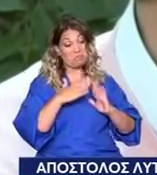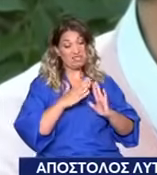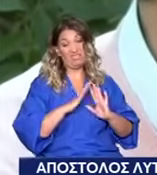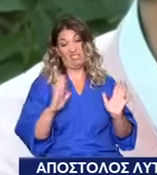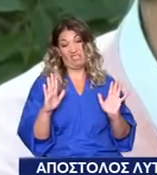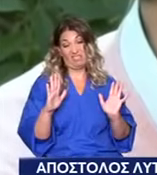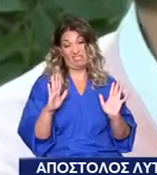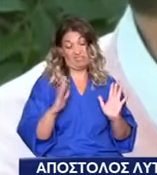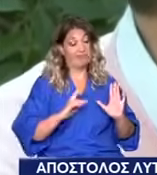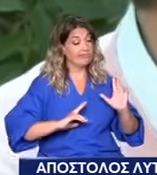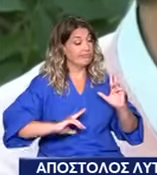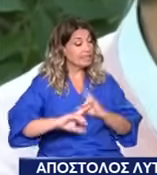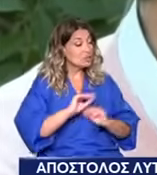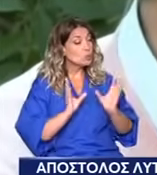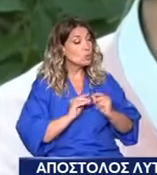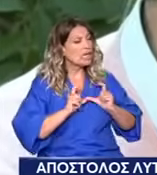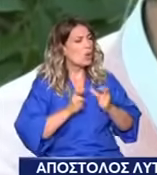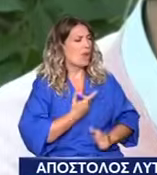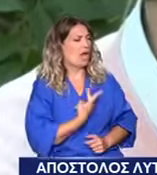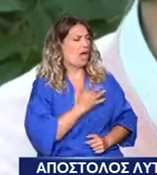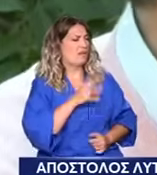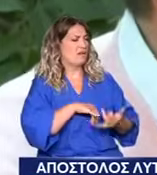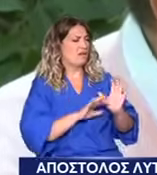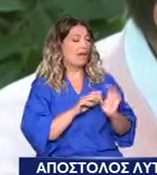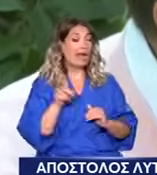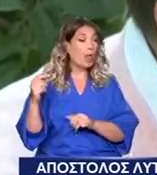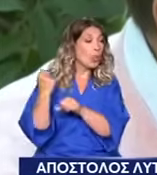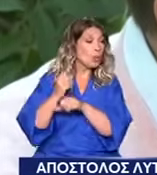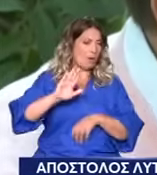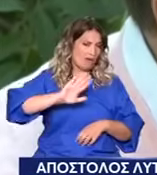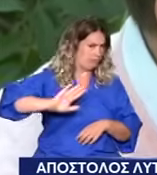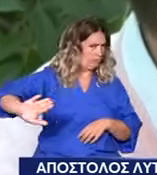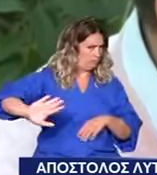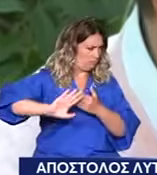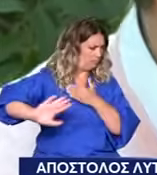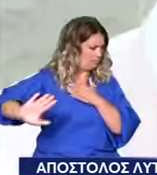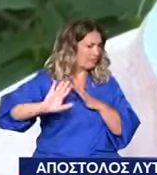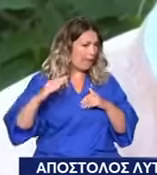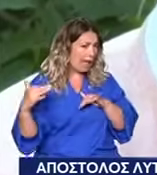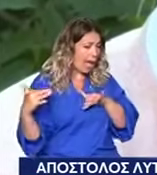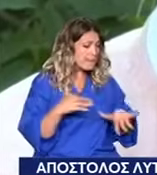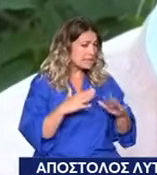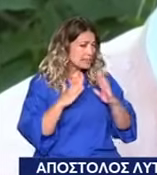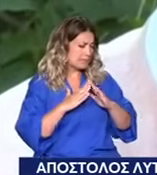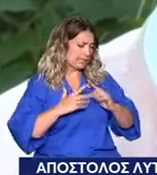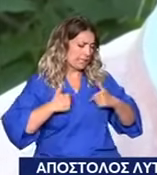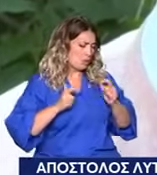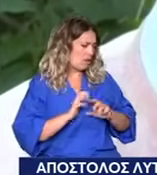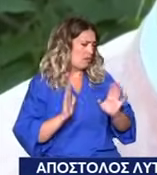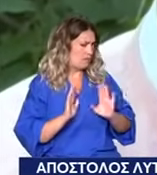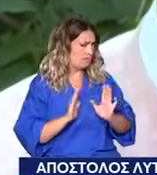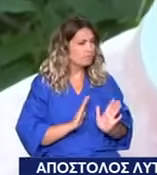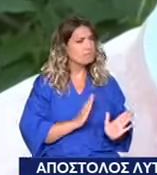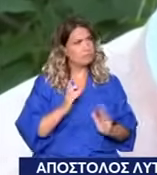που αφορούν τη δουλειά μας. Δηλαδή, με το που κλείσουμε την πόρτα του σπιτιού μας, προσπαθούμε αυτά να τα αφήσουμε έξω. Από εκεί και μετά είναι μια πολύ καλή